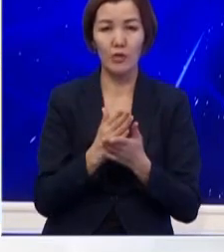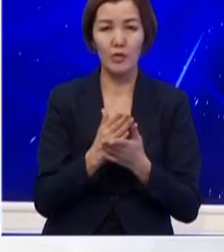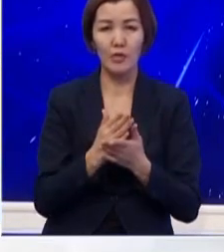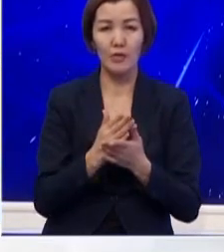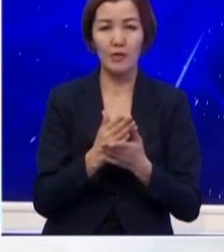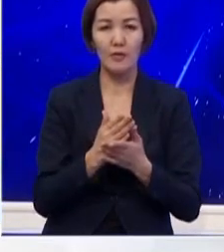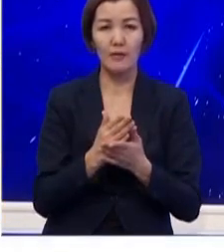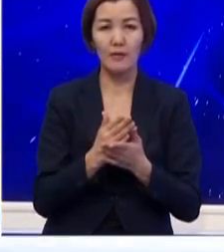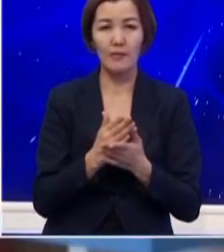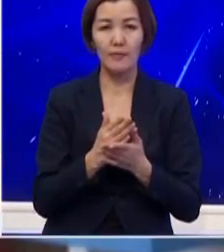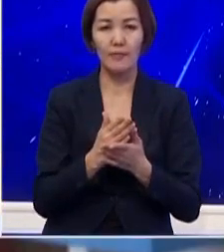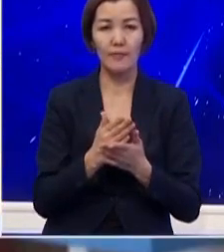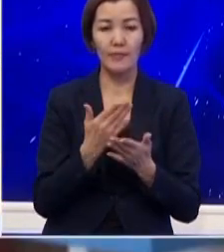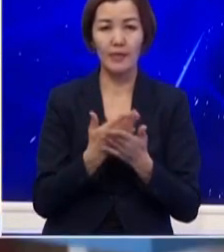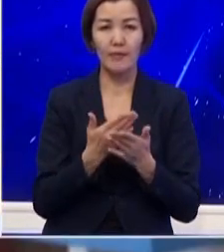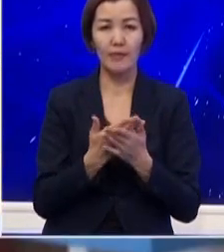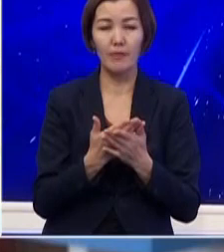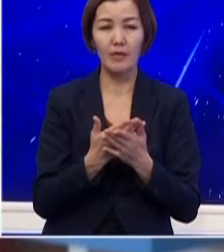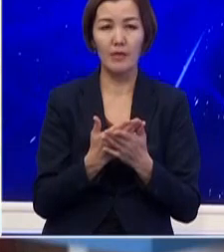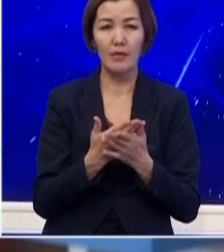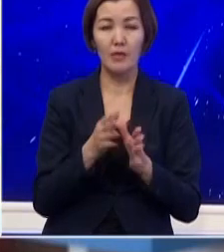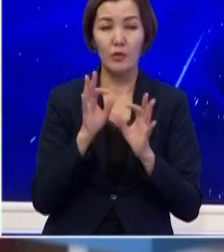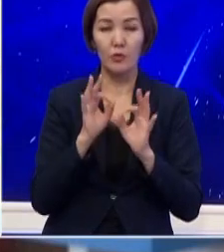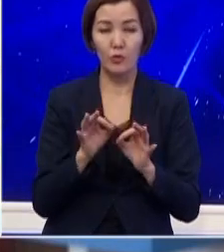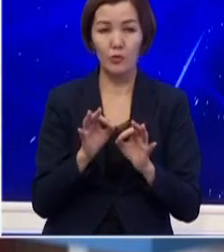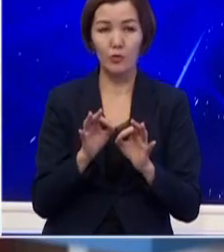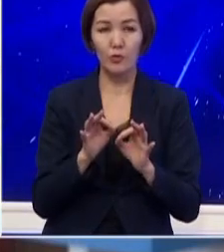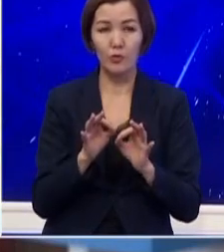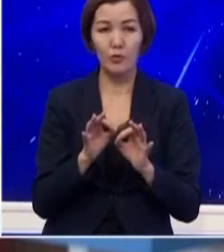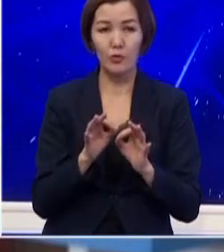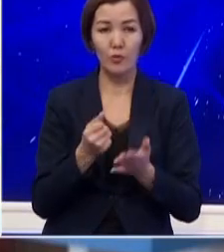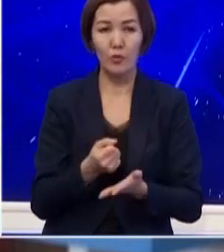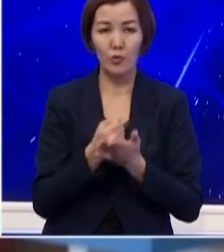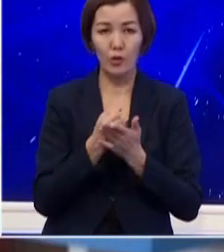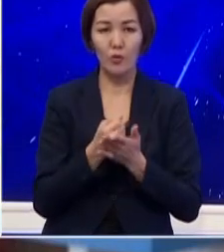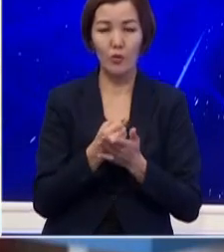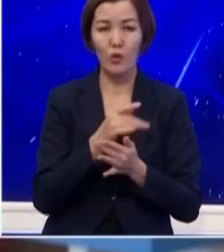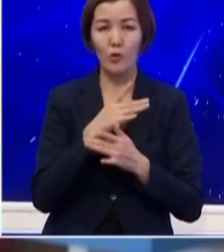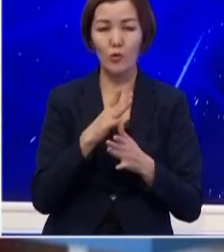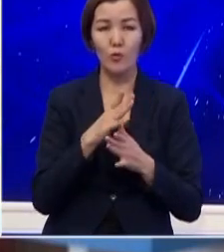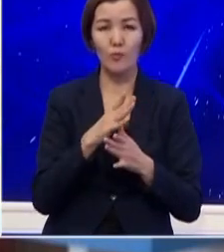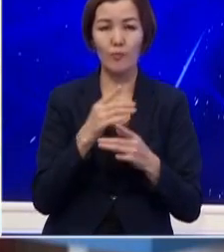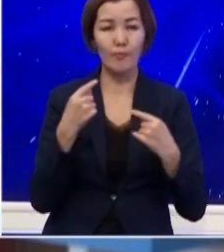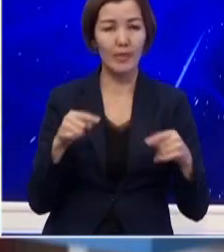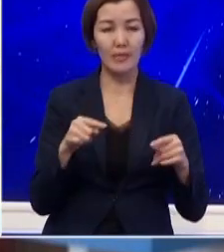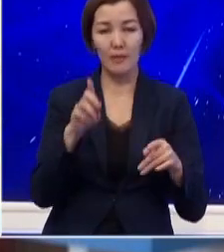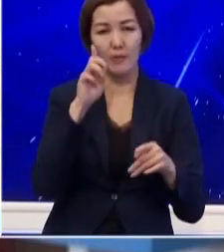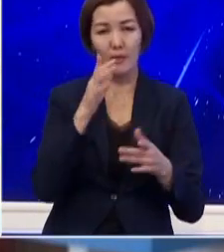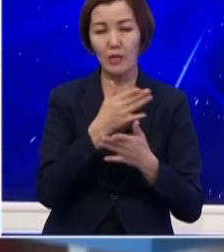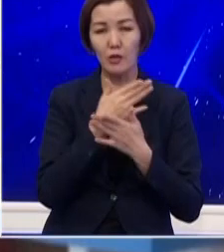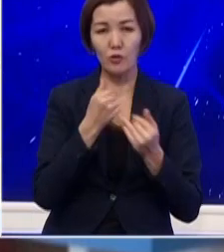біз үшін бір бақыт деп білемін. Қазір көп жерлерде ондай жоқ. Осы Қазақстанда